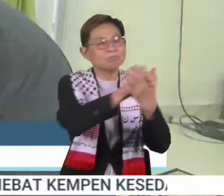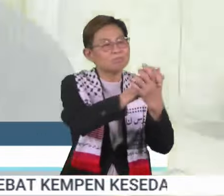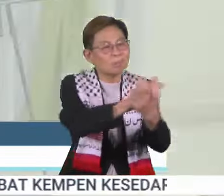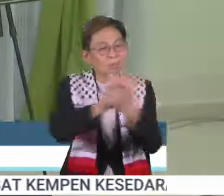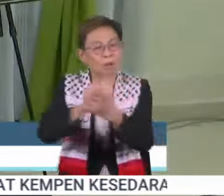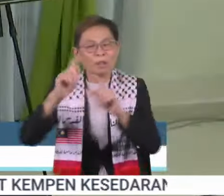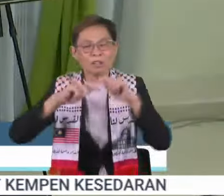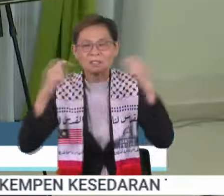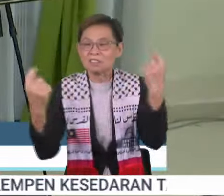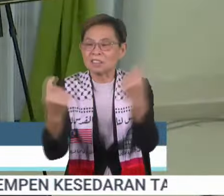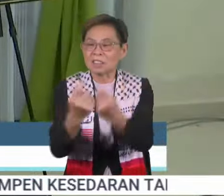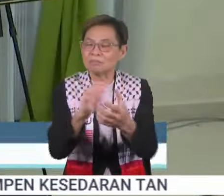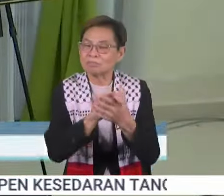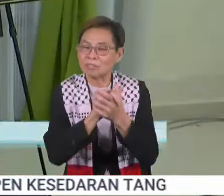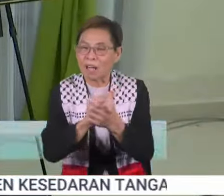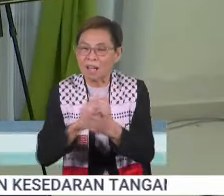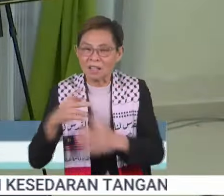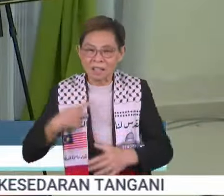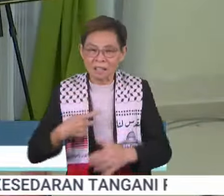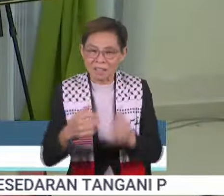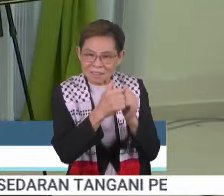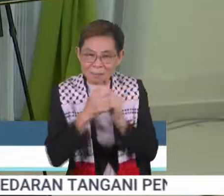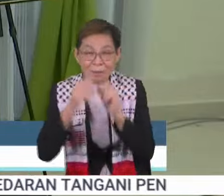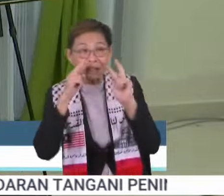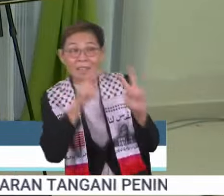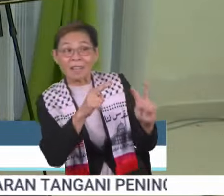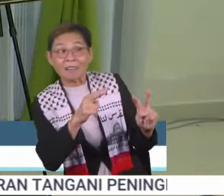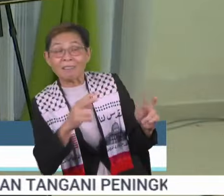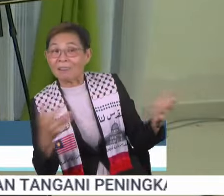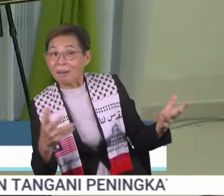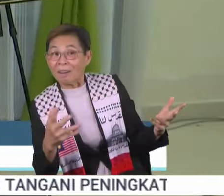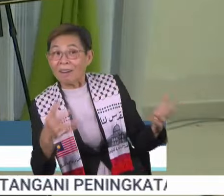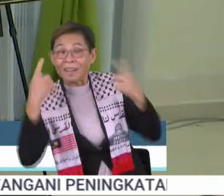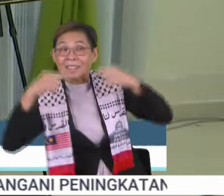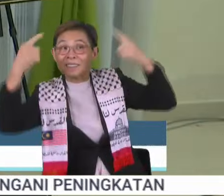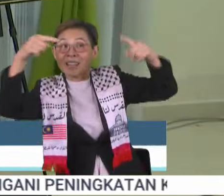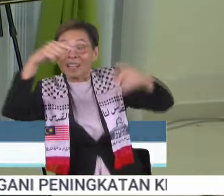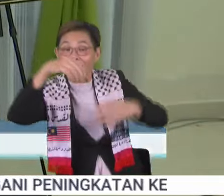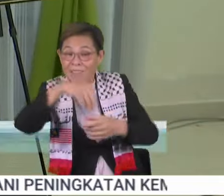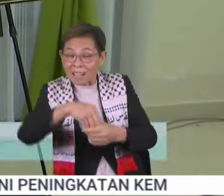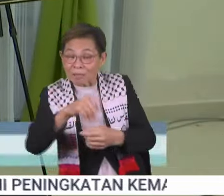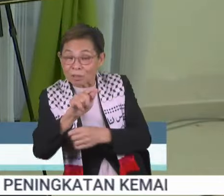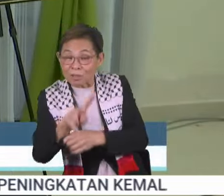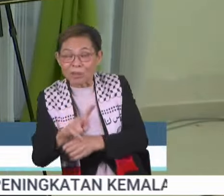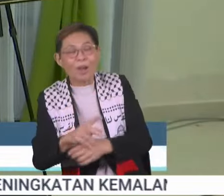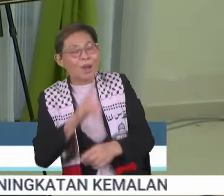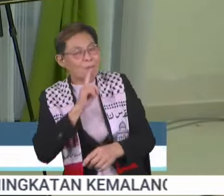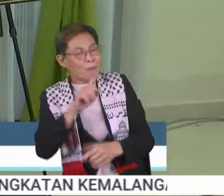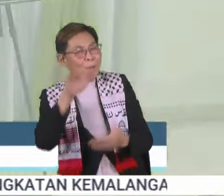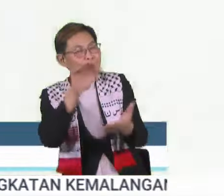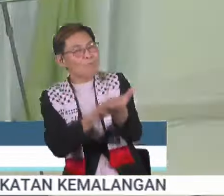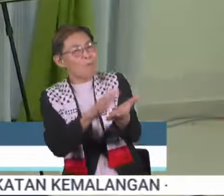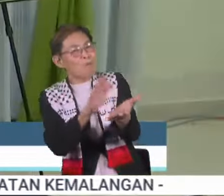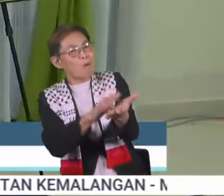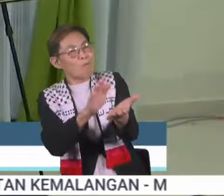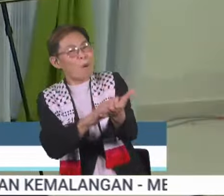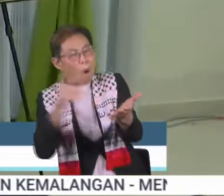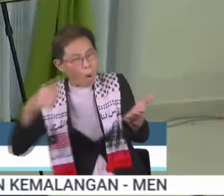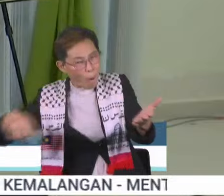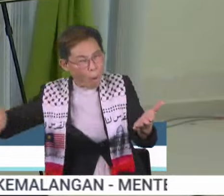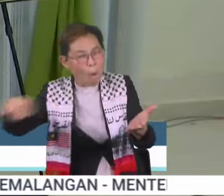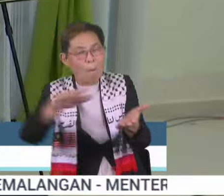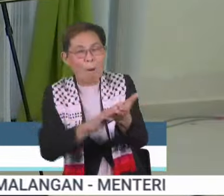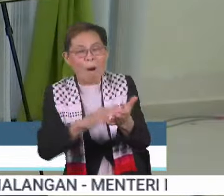kepada tim. Kita sama-sama lihat sendiri bagaimana hasilnya di kaca TV dan memang mendapat pujianlah daripada ramai. Terus